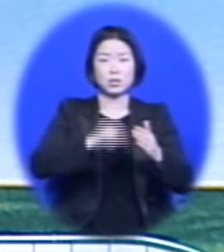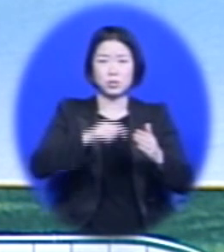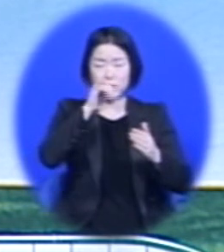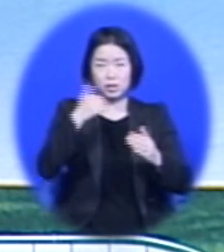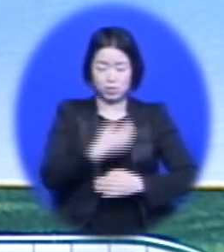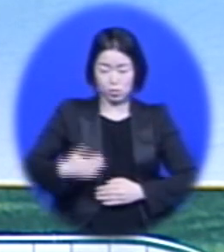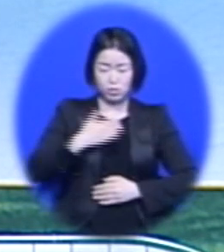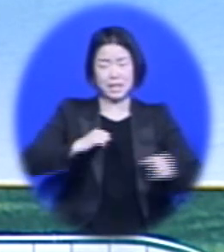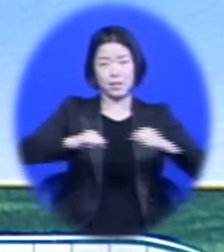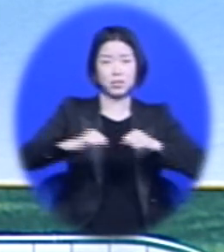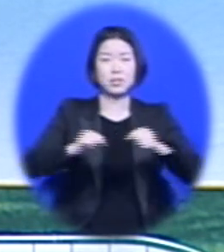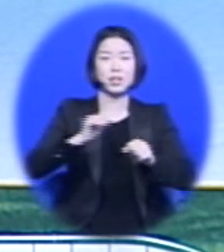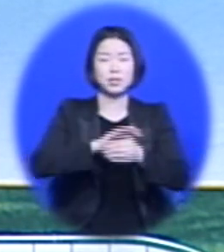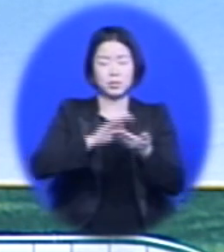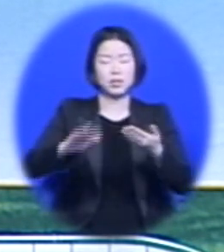육신의 역사입니다.